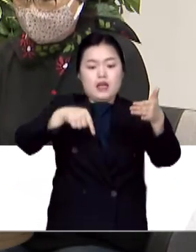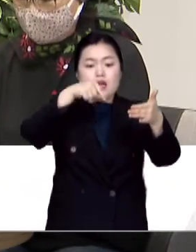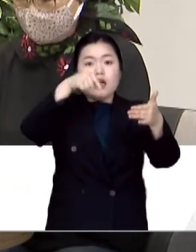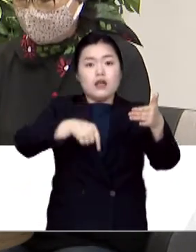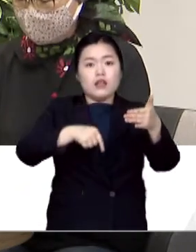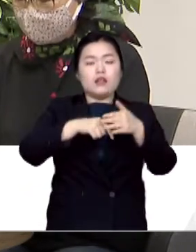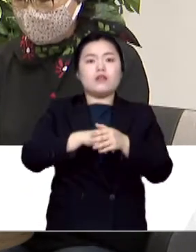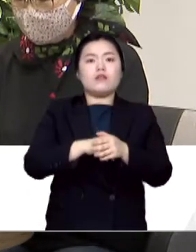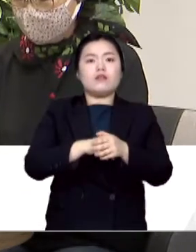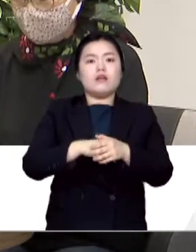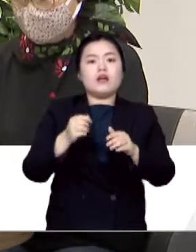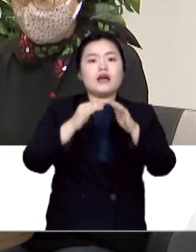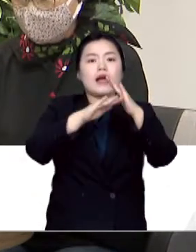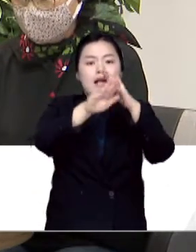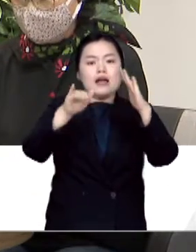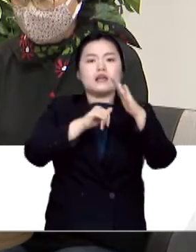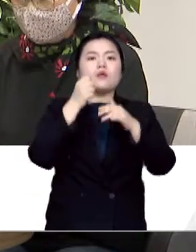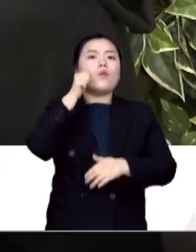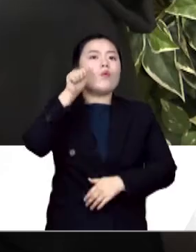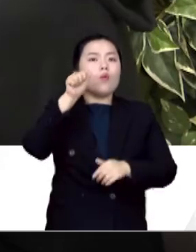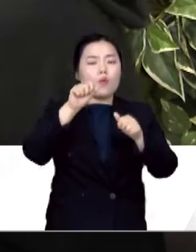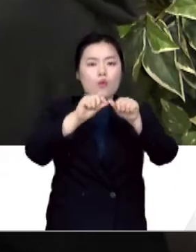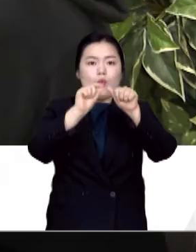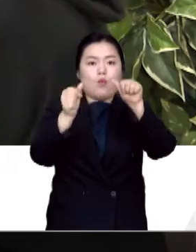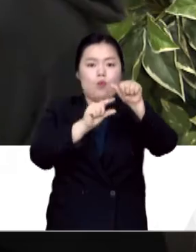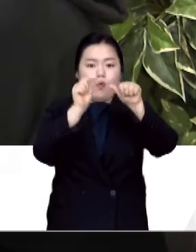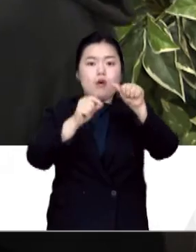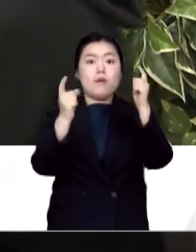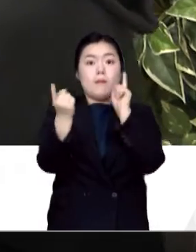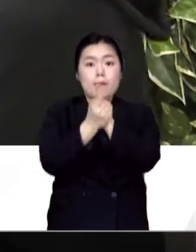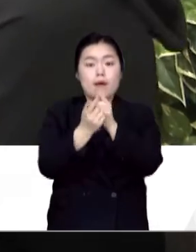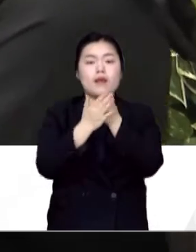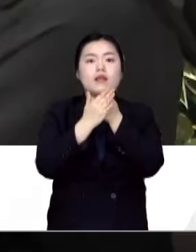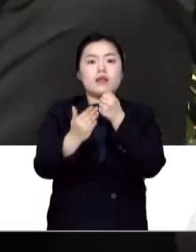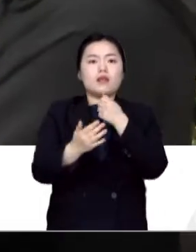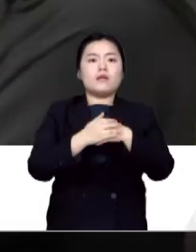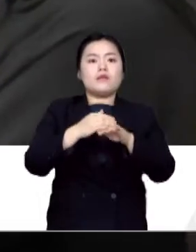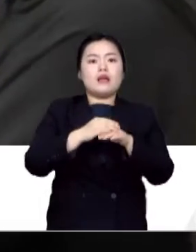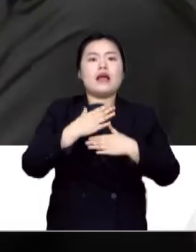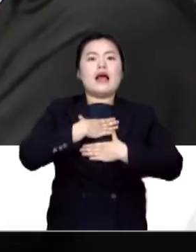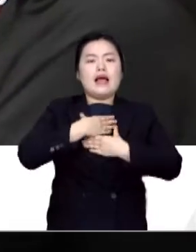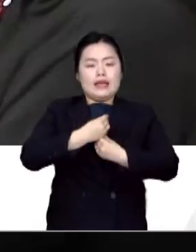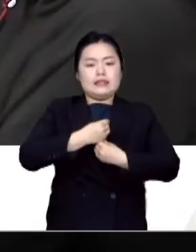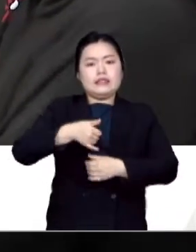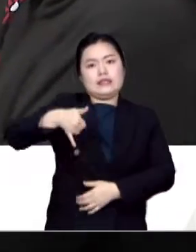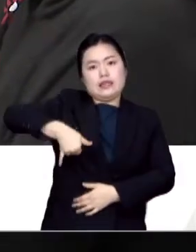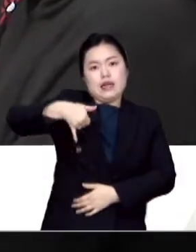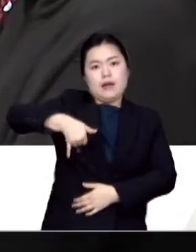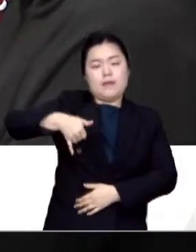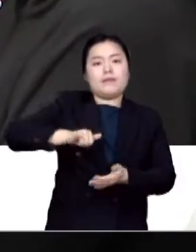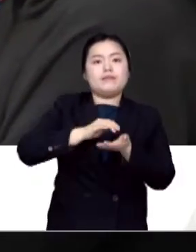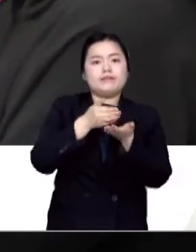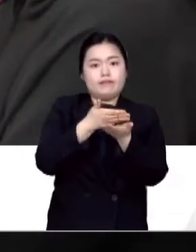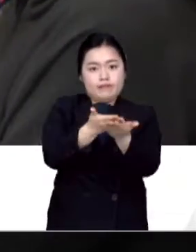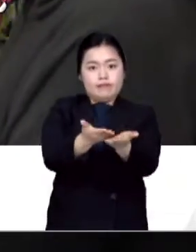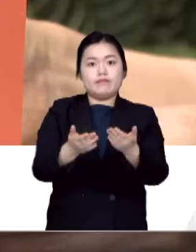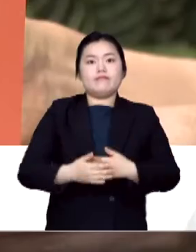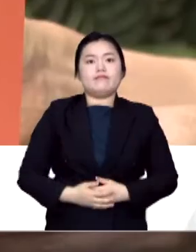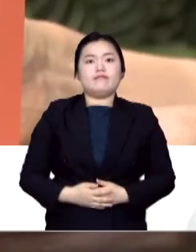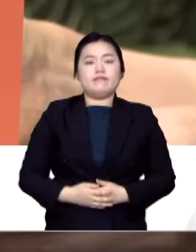만안치매 안심센터는 5월 가정의 달을 맞아 인지 기능 강화 키트 기억 안심 가방을 치매 어르신들에게